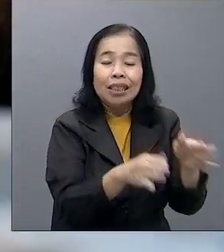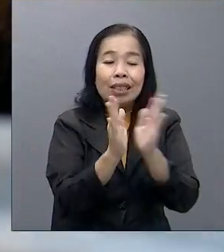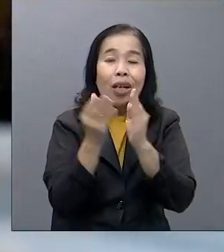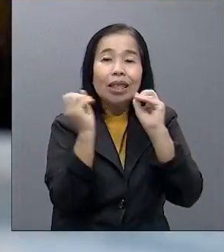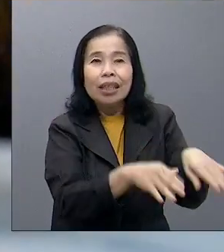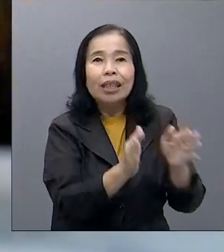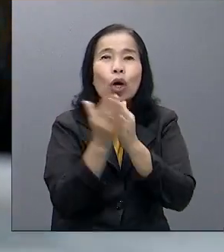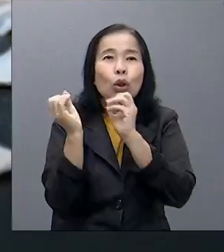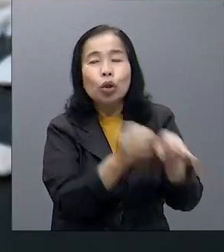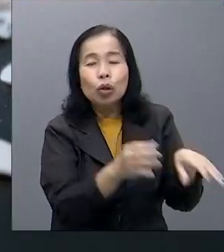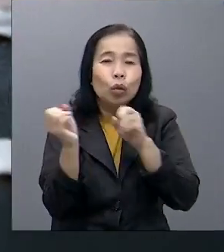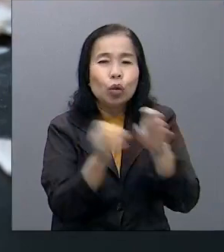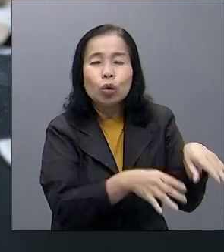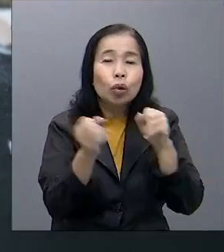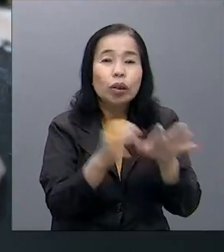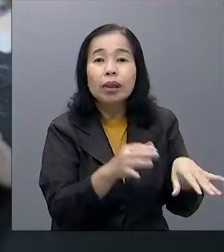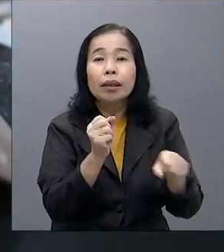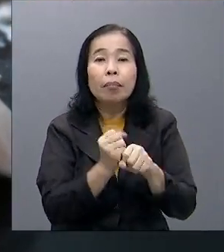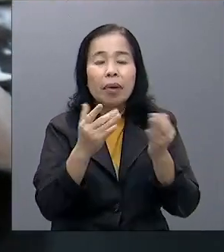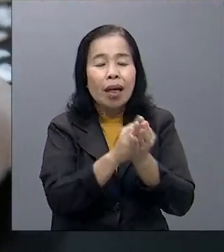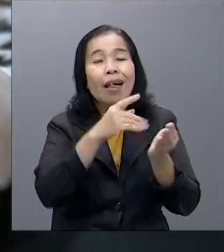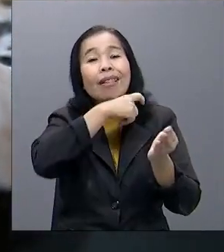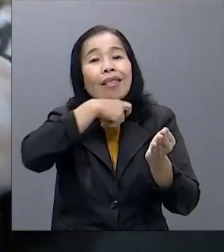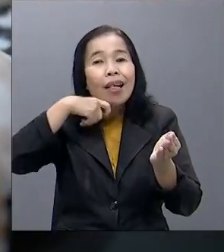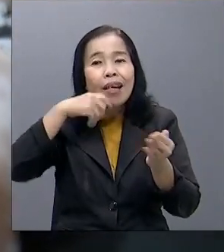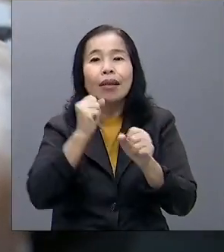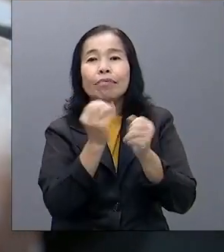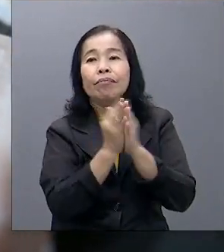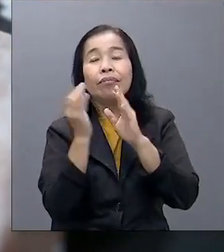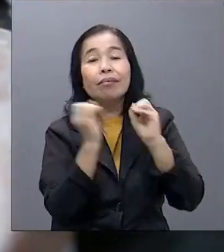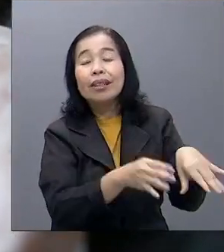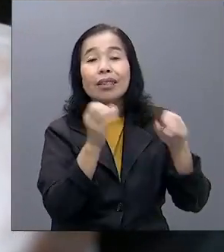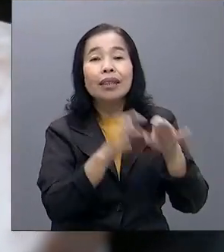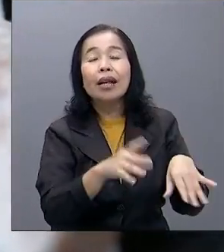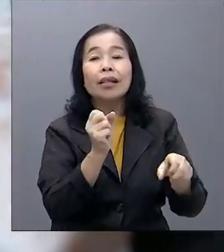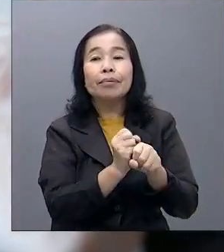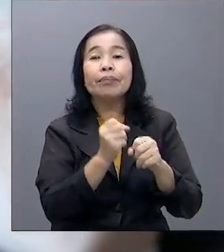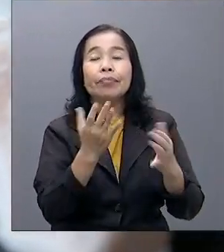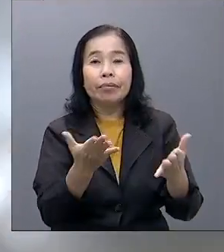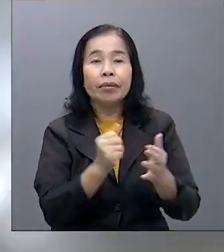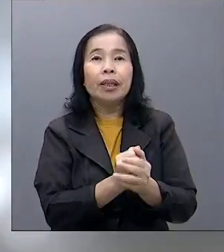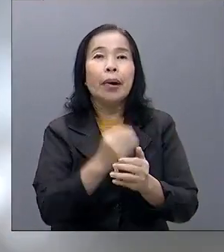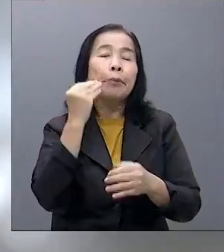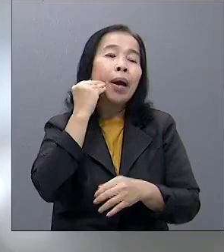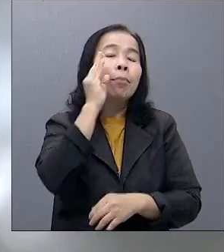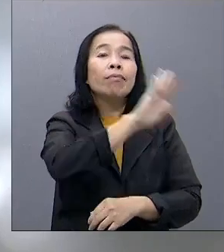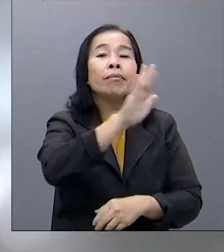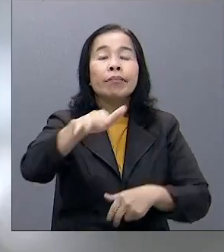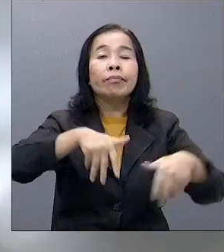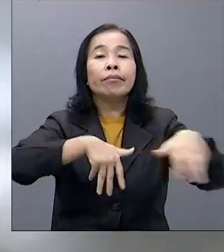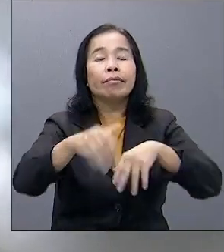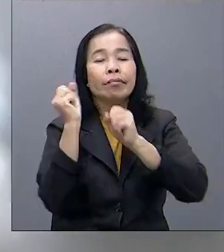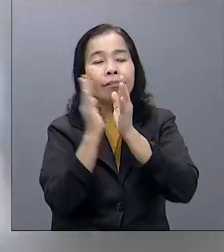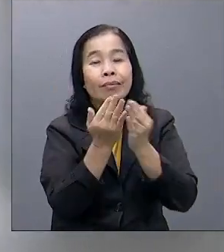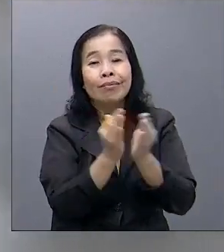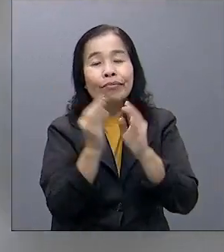ยะเปลือกหอยที่หลังจากที่เขาแคะเนื้อไปแล้วนะครับขยะเปลือกหอยกลายเป็นขยะสะสมที่อยู่ตามบ้านของชาวบ้านที่ประกอบวิสาหกิจ